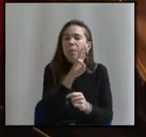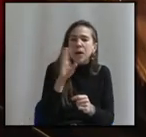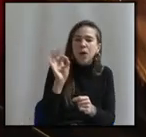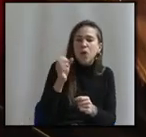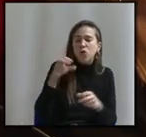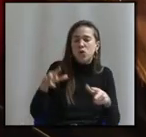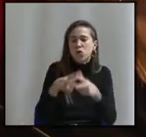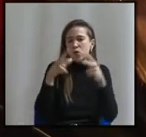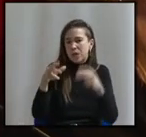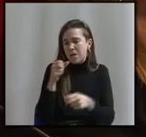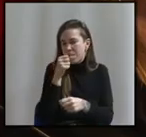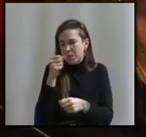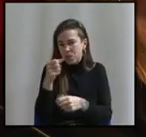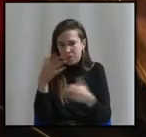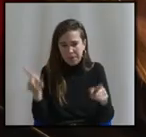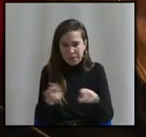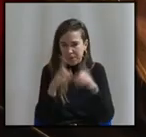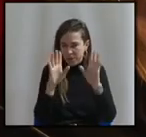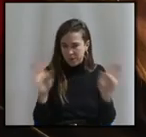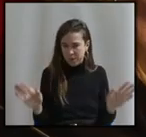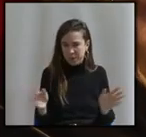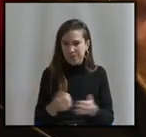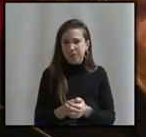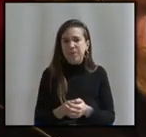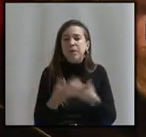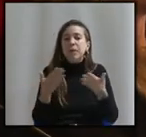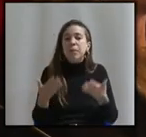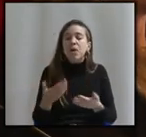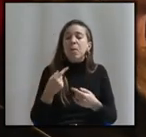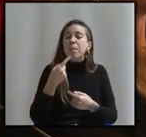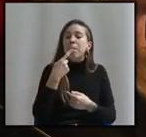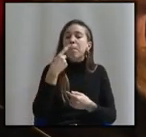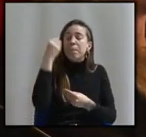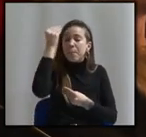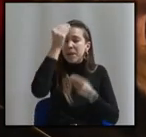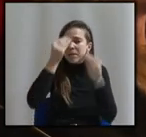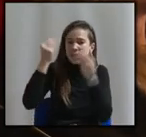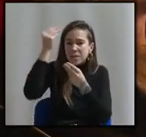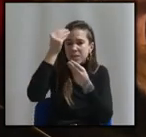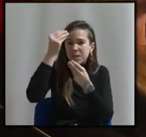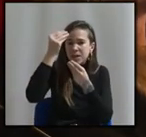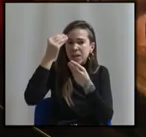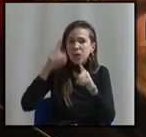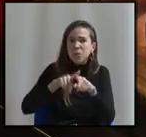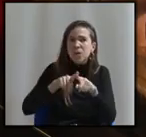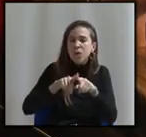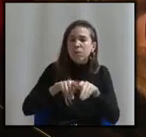Socialista. Ara bé, el que ens hauríem de preguntar és de què és degut aquest retrocés de la llengua